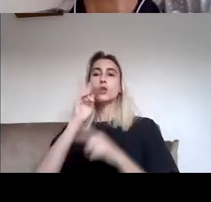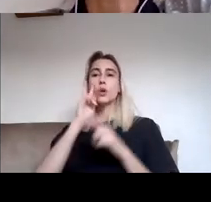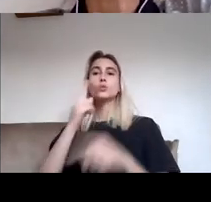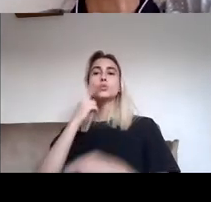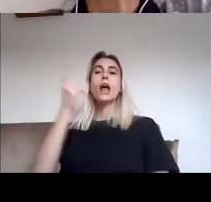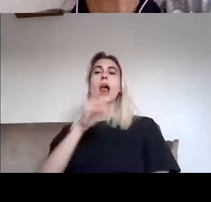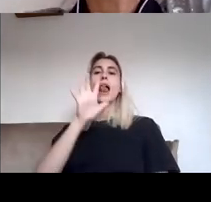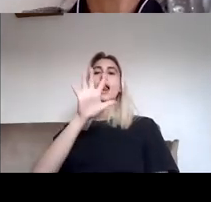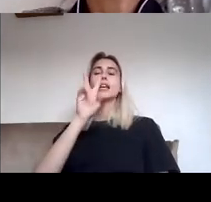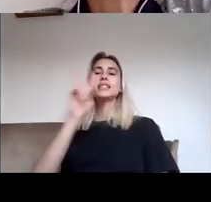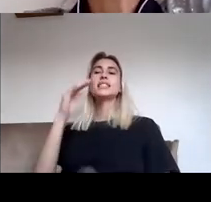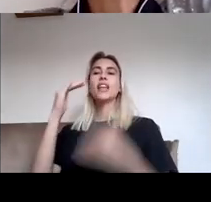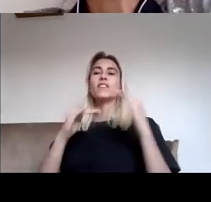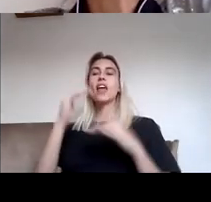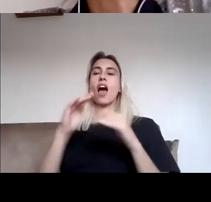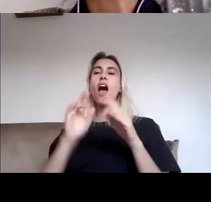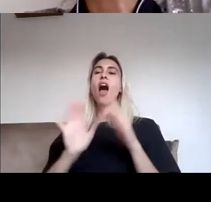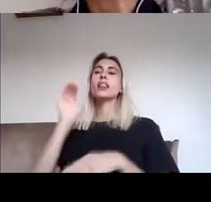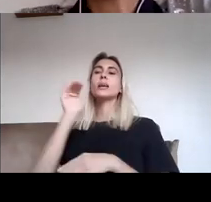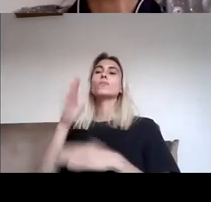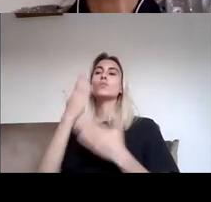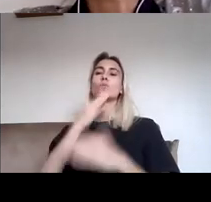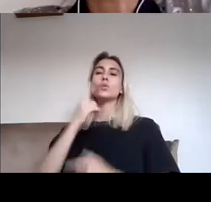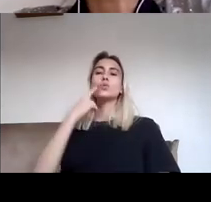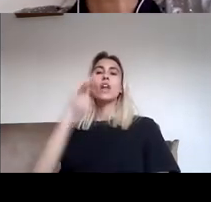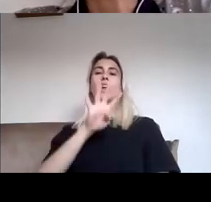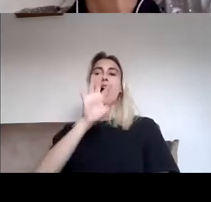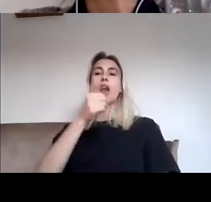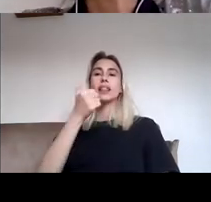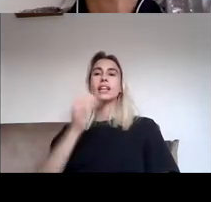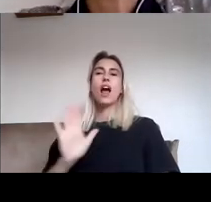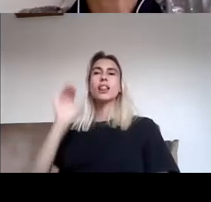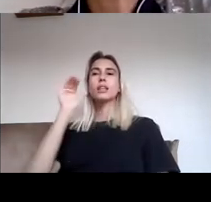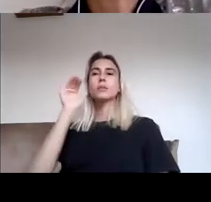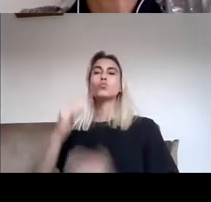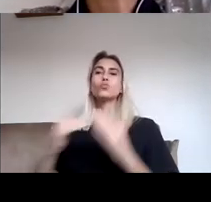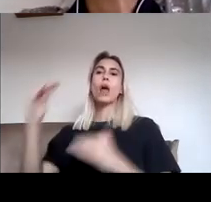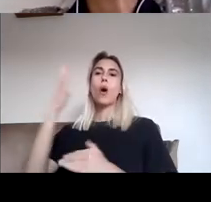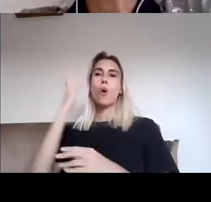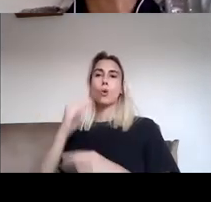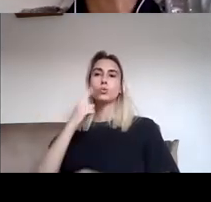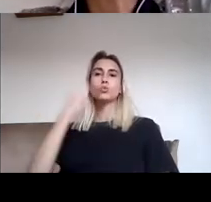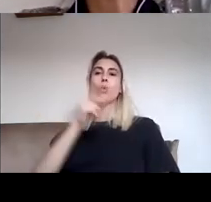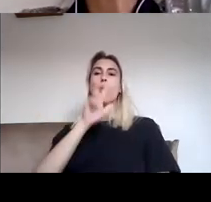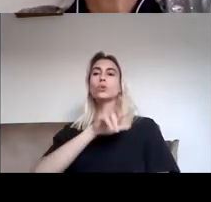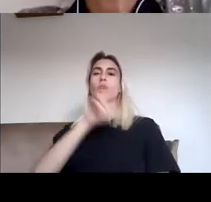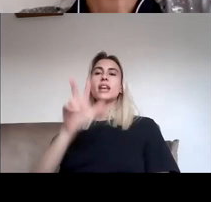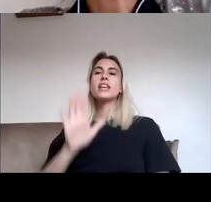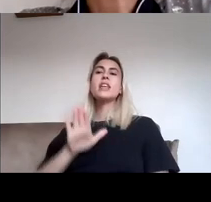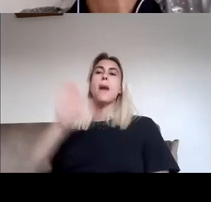seviyesinde kaldırım yok. %46 kaldırım seviyesinin çok yüksek olduğundan, %33 de rampa